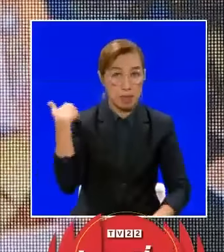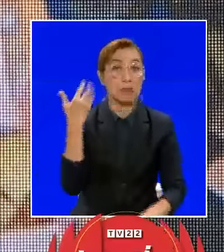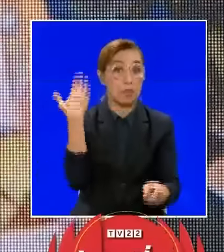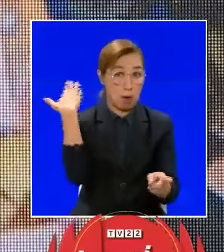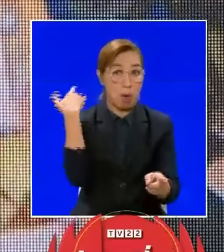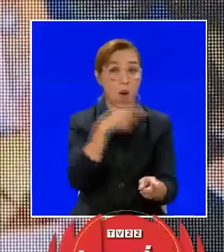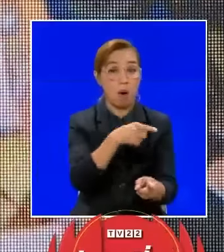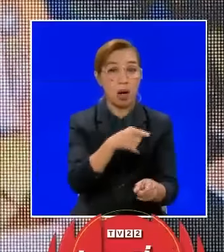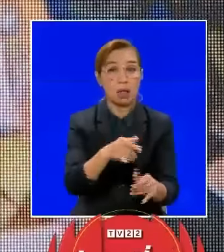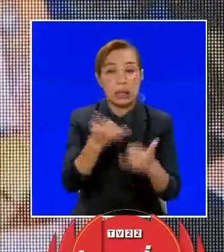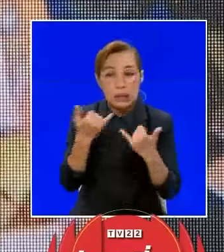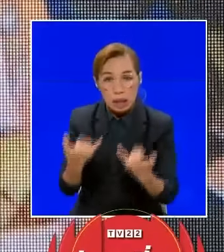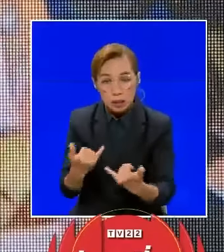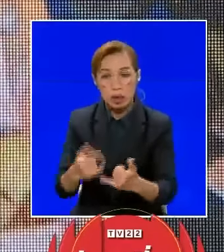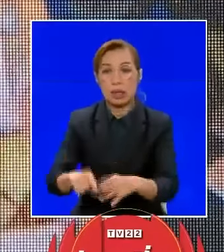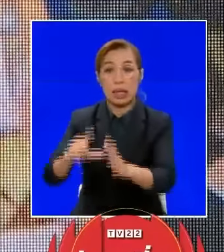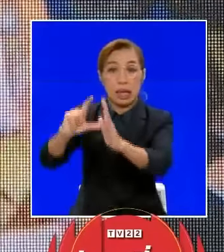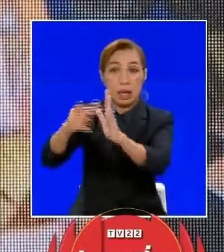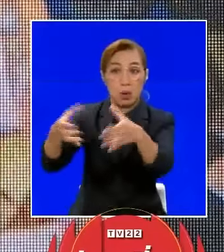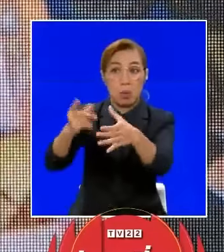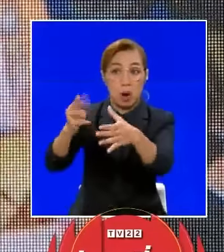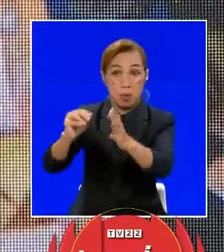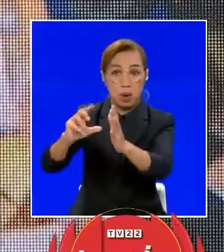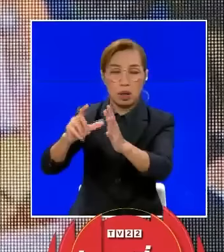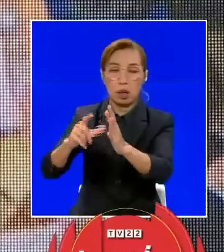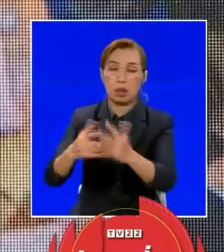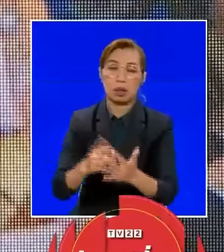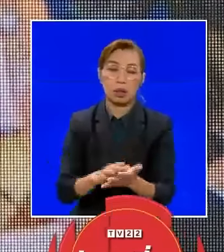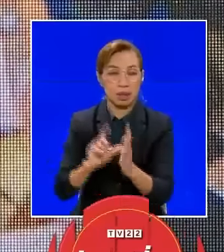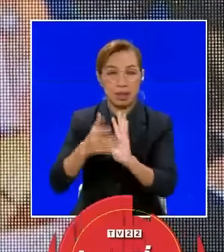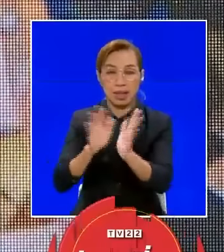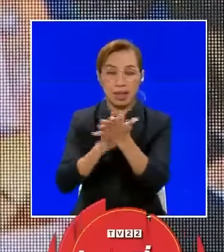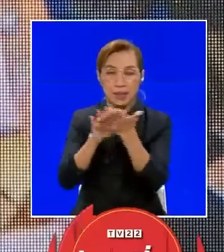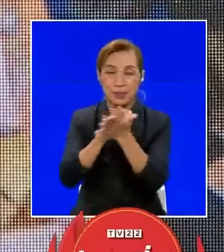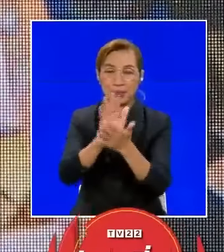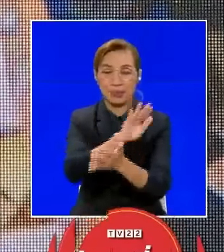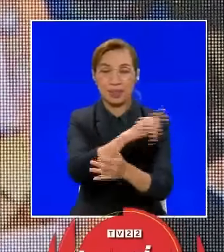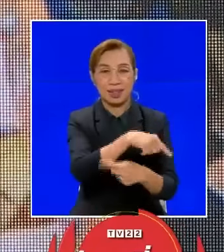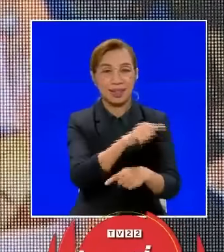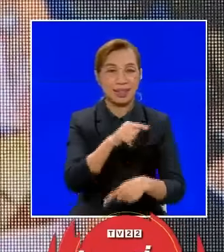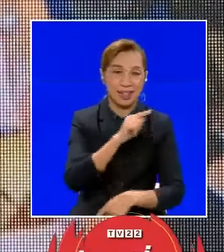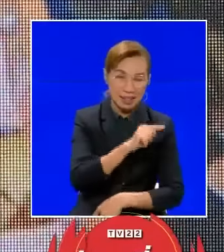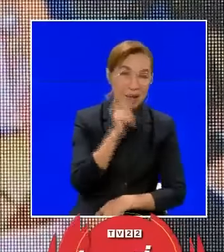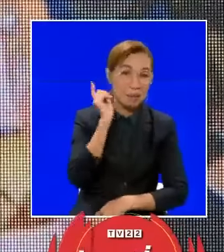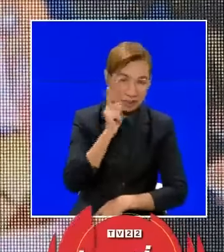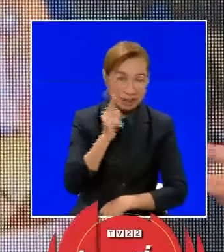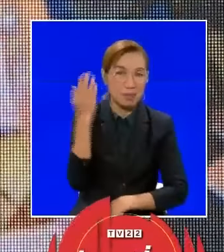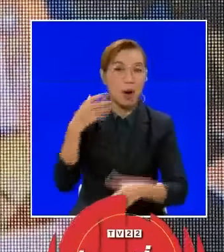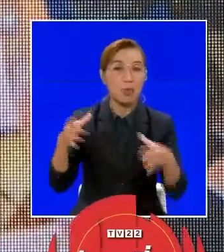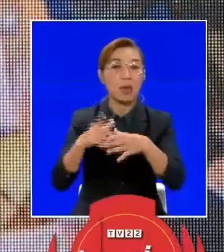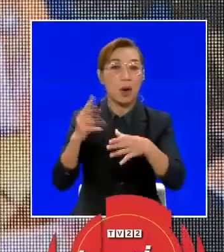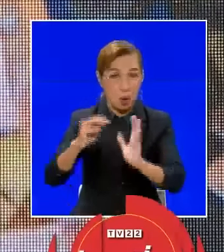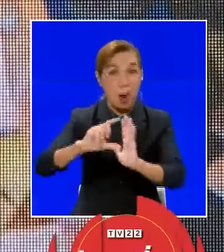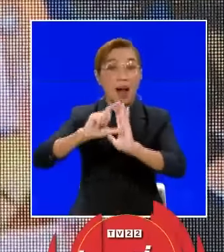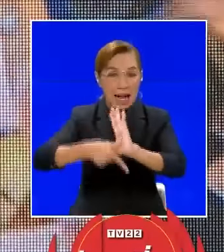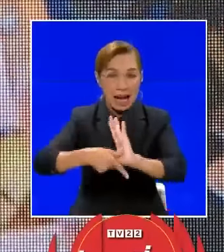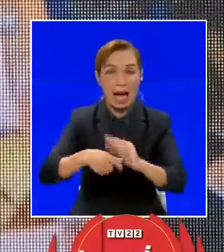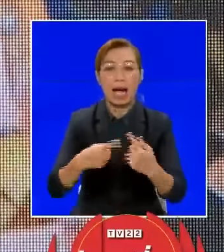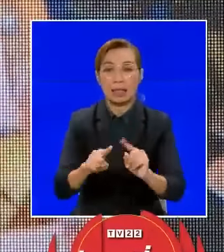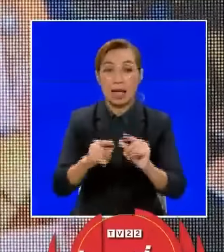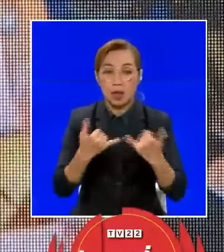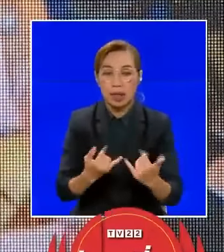แล้วก็จะมาเป็นที่ปรึกษาเลขาเนี่ยนะครับท่านผู้ชมฮะมาเป็นที่ปรึกษาแต่ท่านเคยเป็นเลขามาก่อนเดี๋ยวจะสับสนแล้วก็เคยเป็น